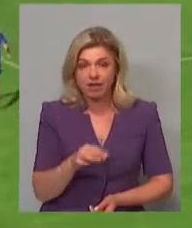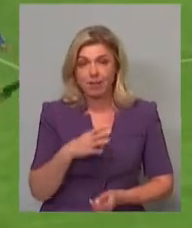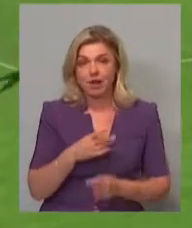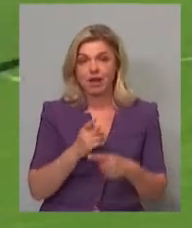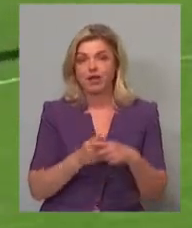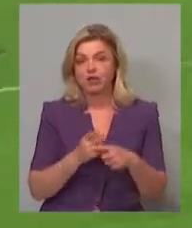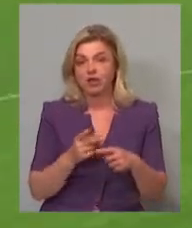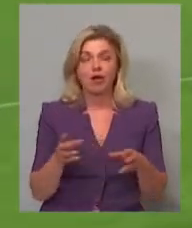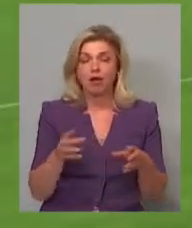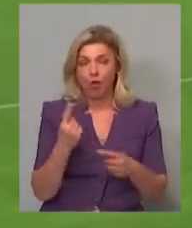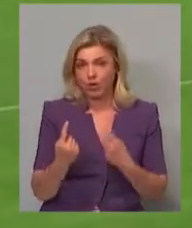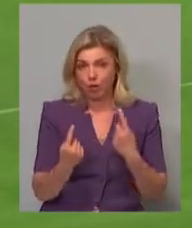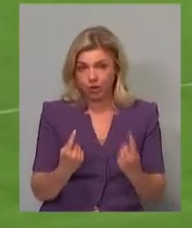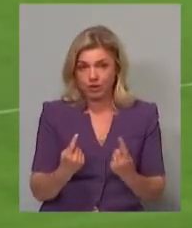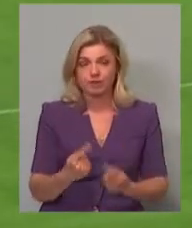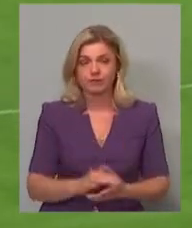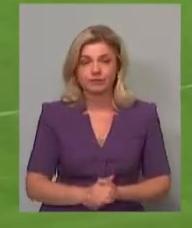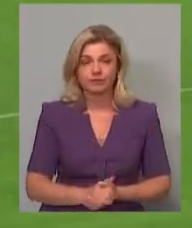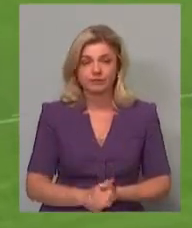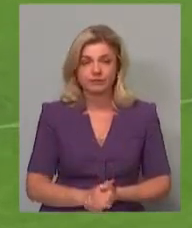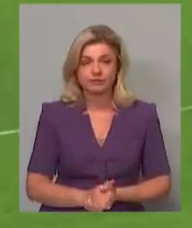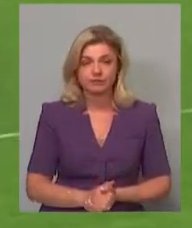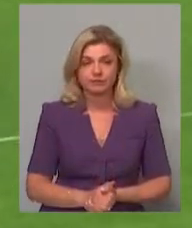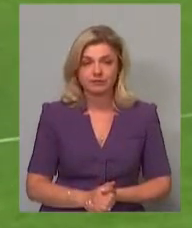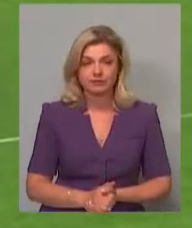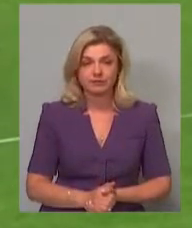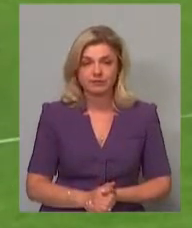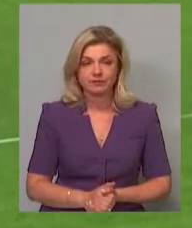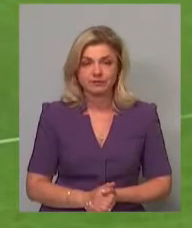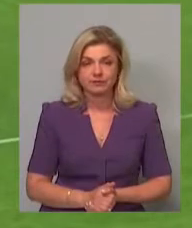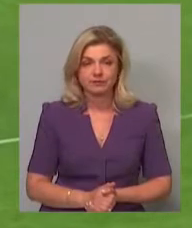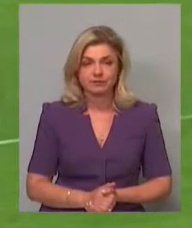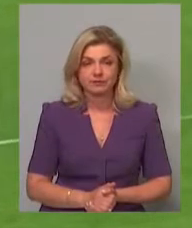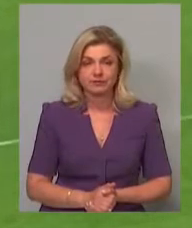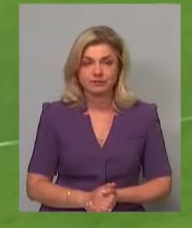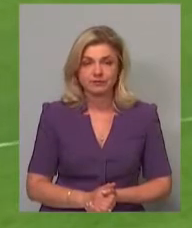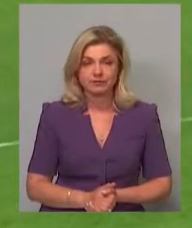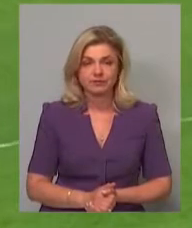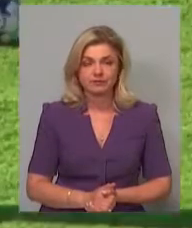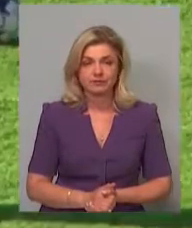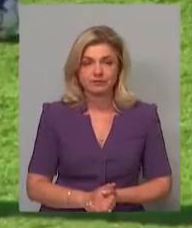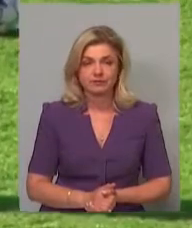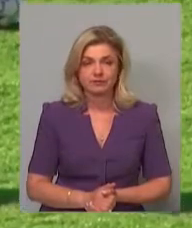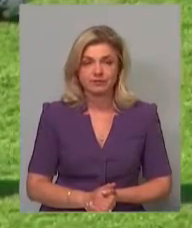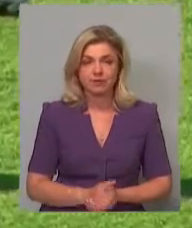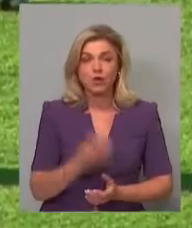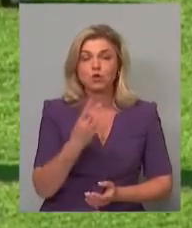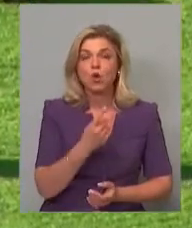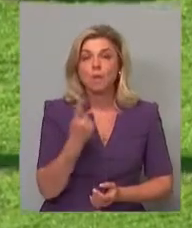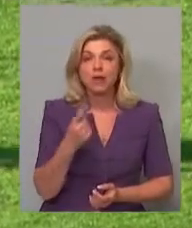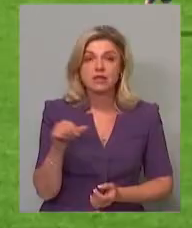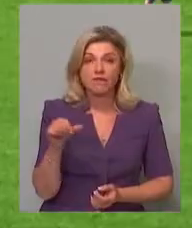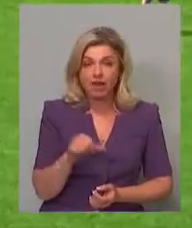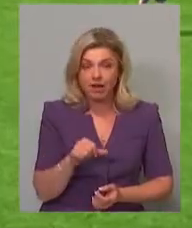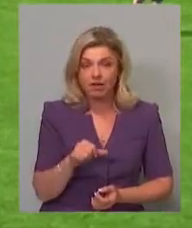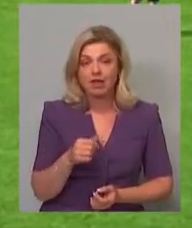матчі. Нападник «Агробізнесу» Богдан Семенець близької відстані пробив у нижній кут воріт. 1-1. На 41-й хвилині гравець